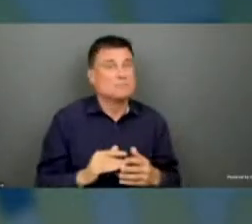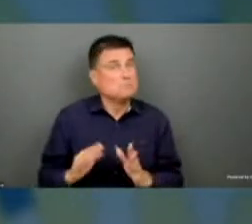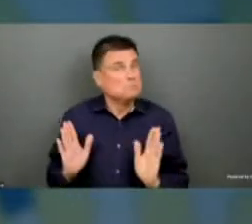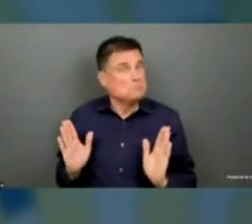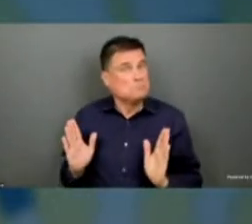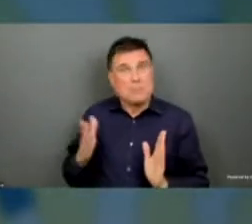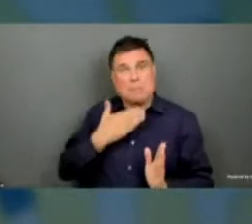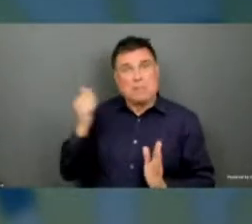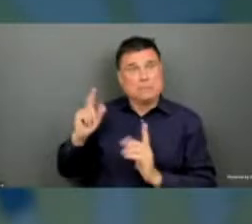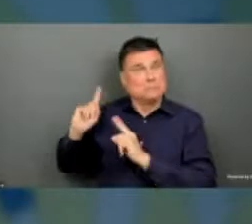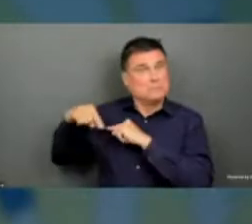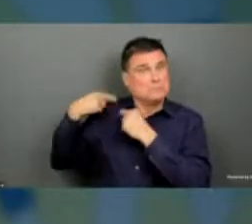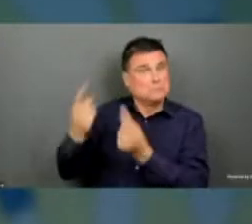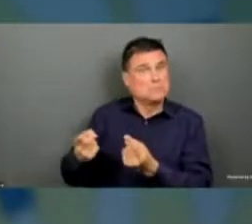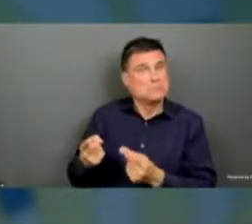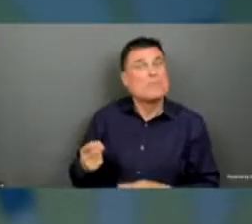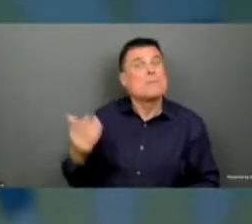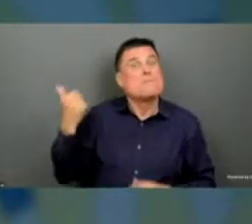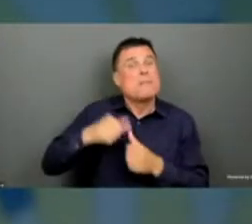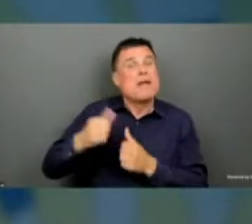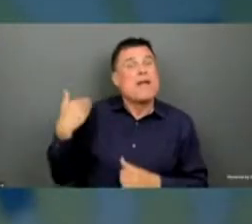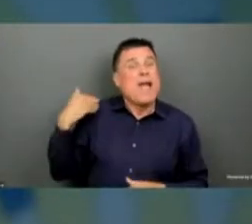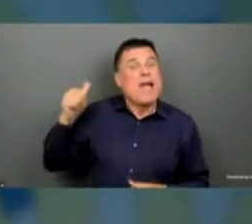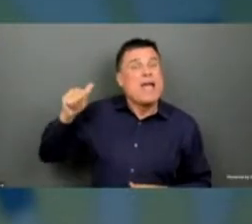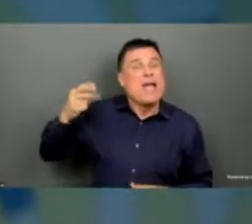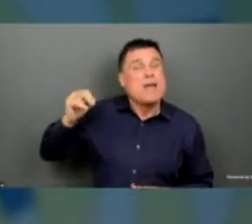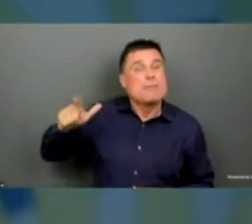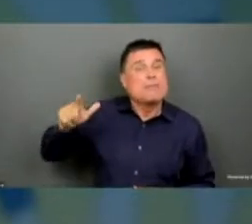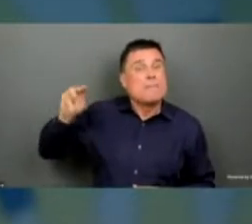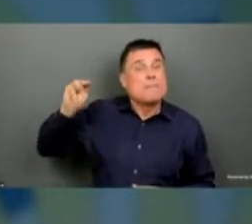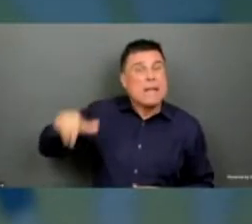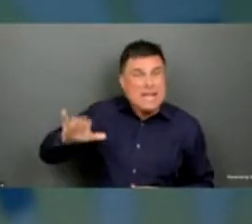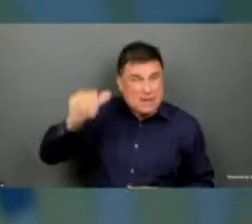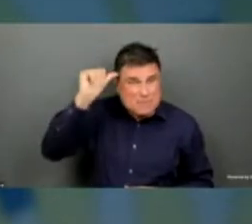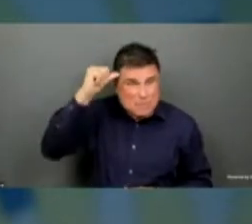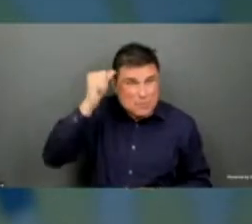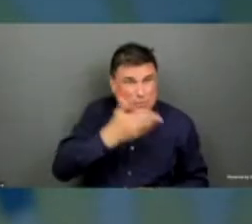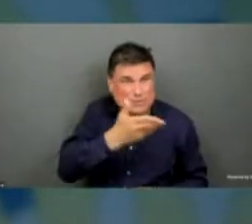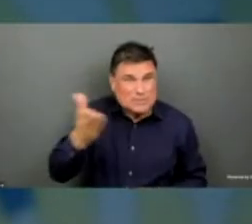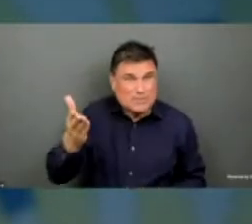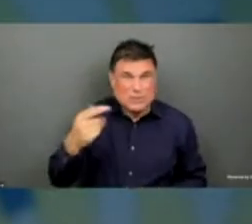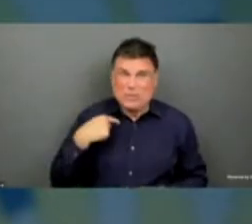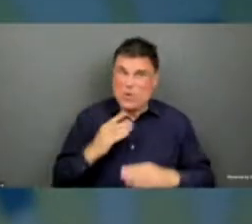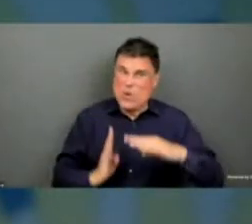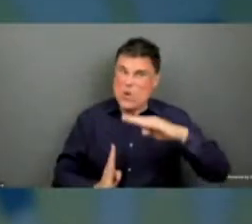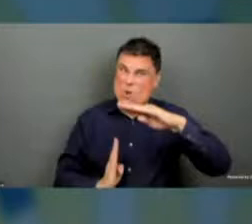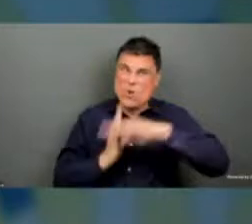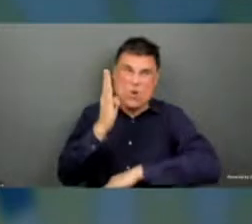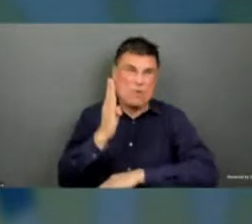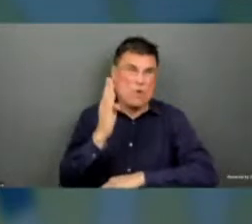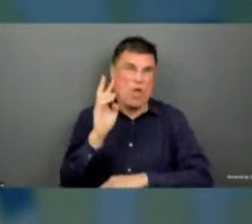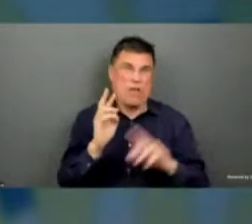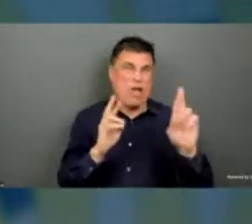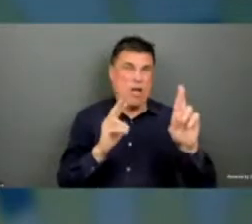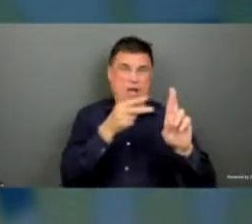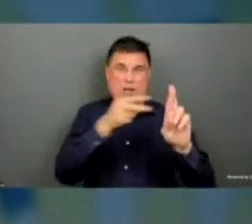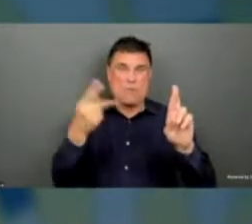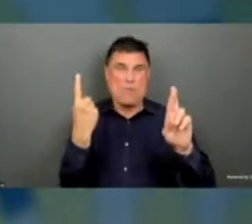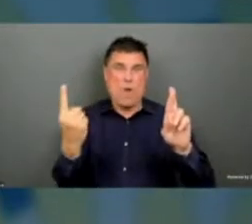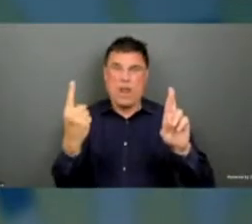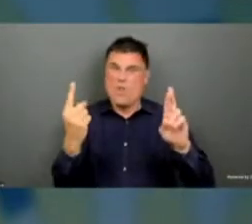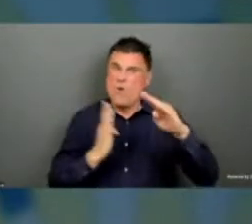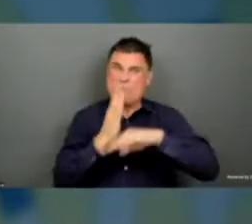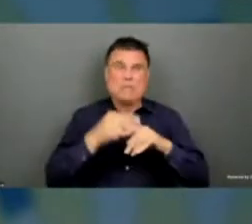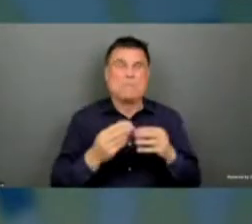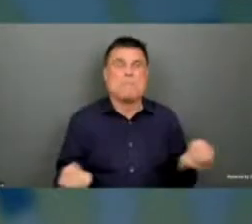那么可以肯定的是，如果按照计划来讲，7月份赌场是重开的。这个也是告诉这位